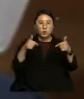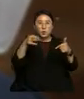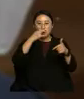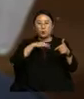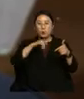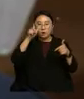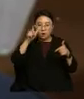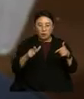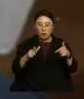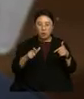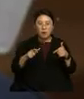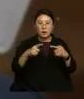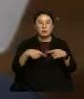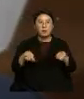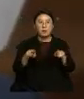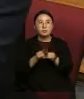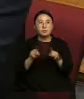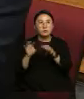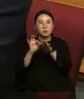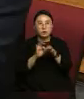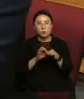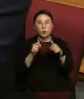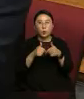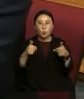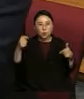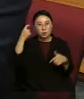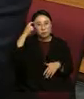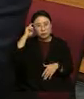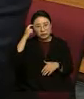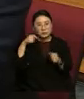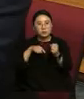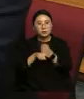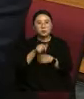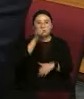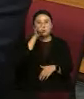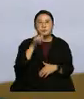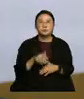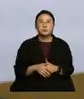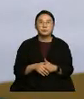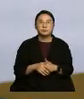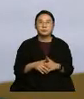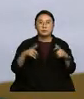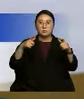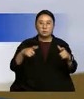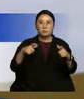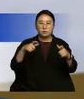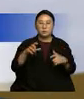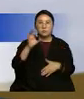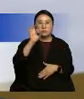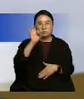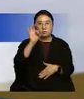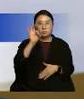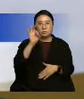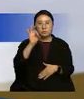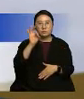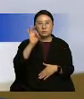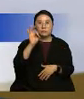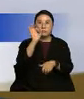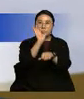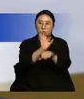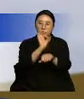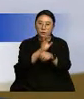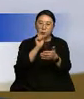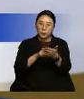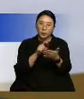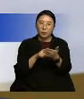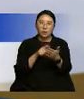강조하며 시 군과 함께 계속해서 확대해 나가겠다는 뜻을 밝혔습니다 즉 확대가 까지는 소비 촉진